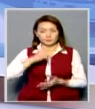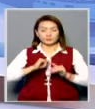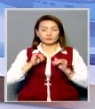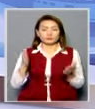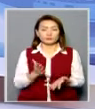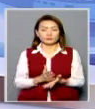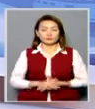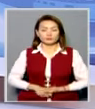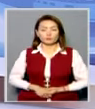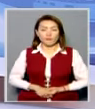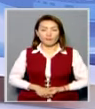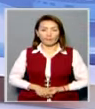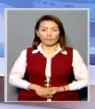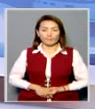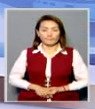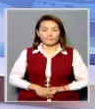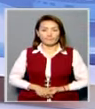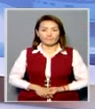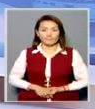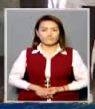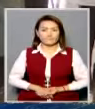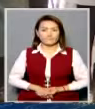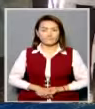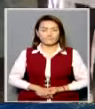арттырды. Толығырақ бейнематериалда.